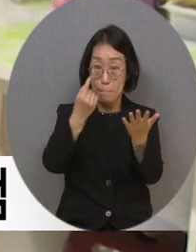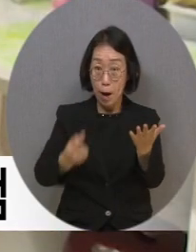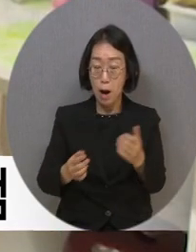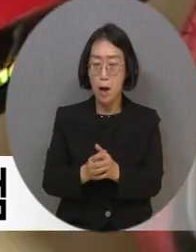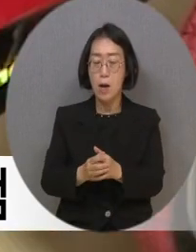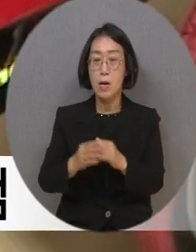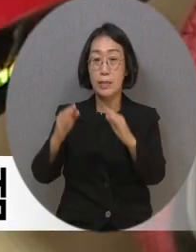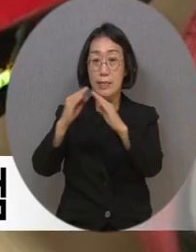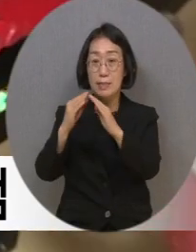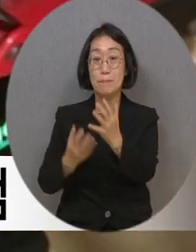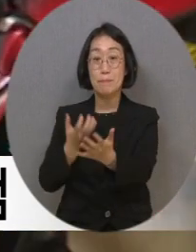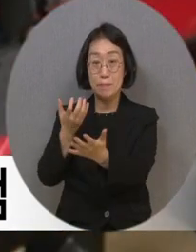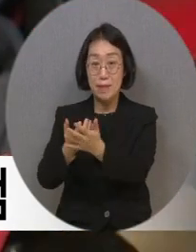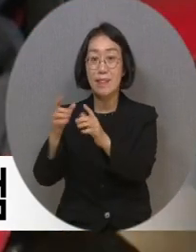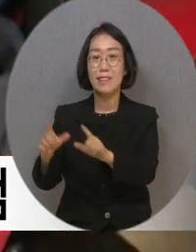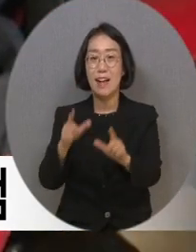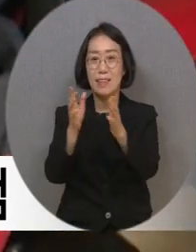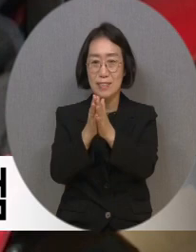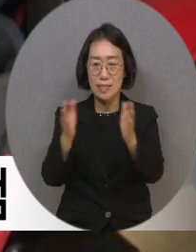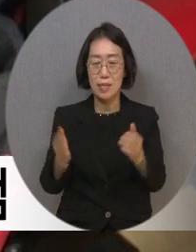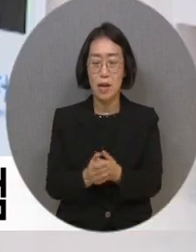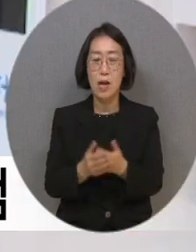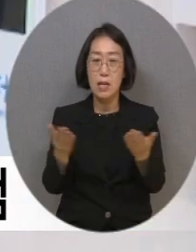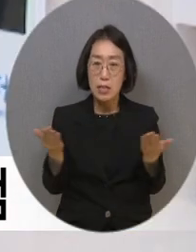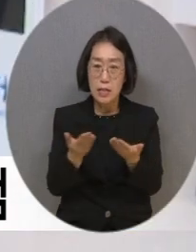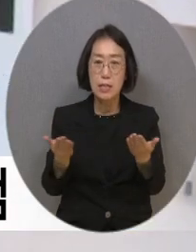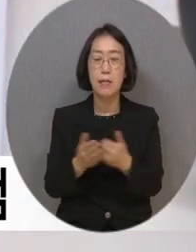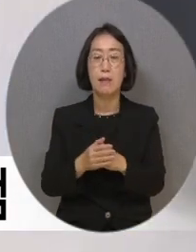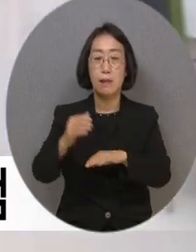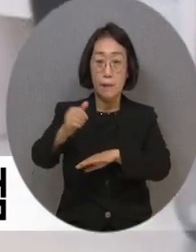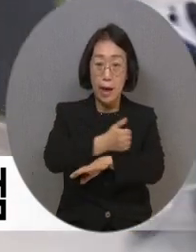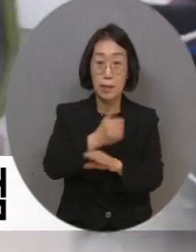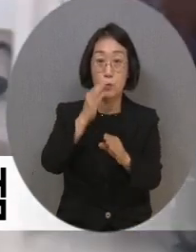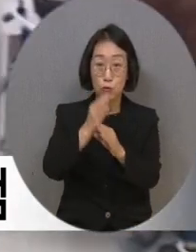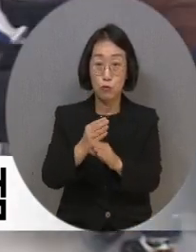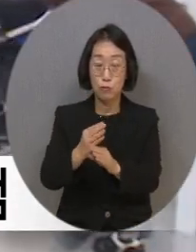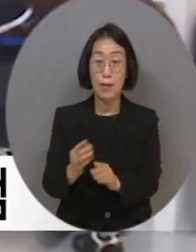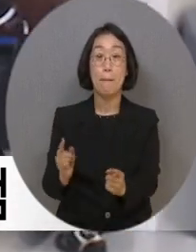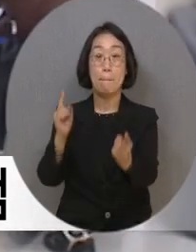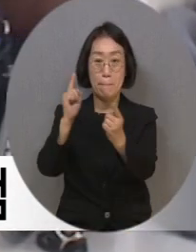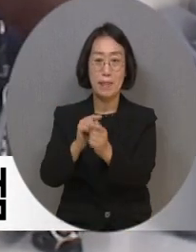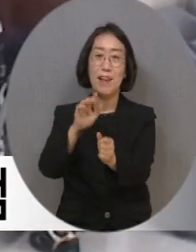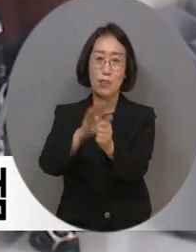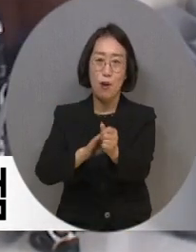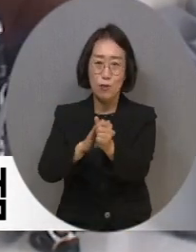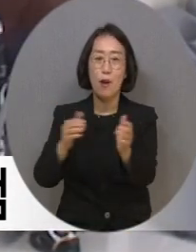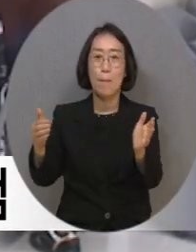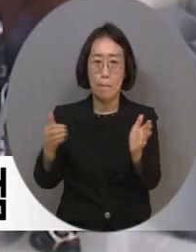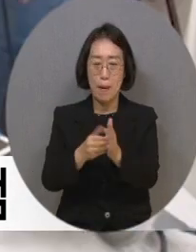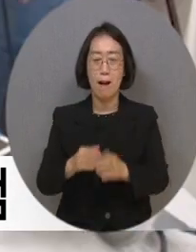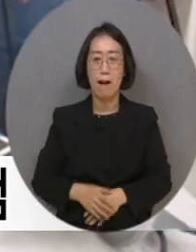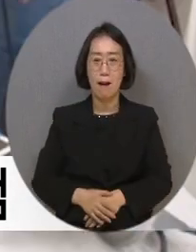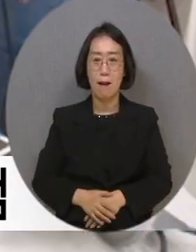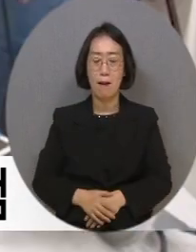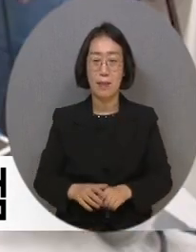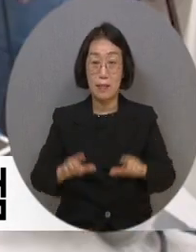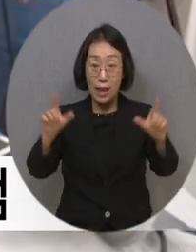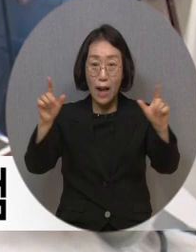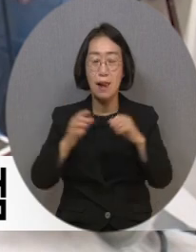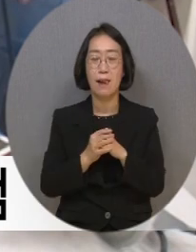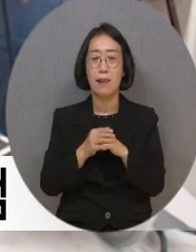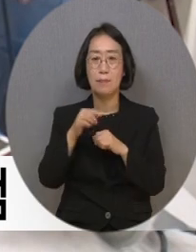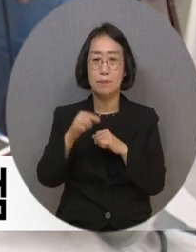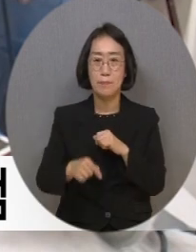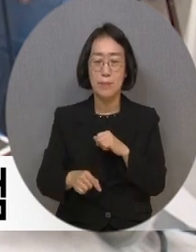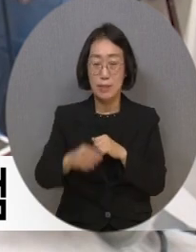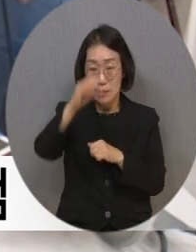지원 주택의 입주에 장애인 직업 재활 시설에서 근무하고 있는 상자를 만나 격려했습니다 이날 2차관은